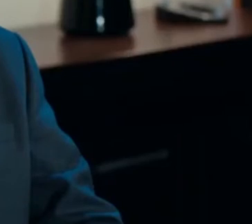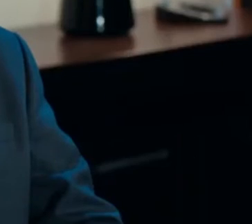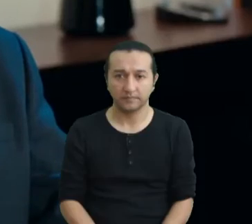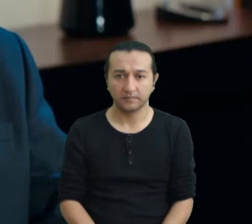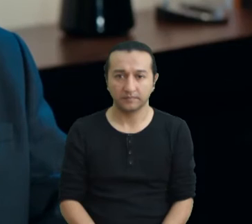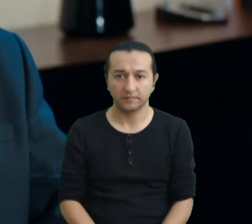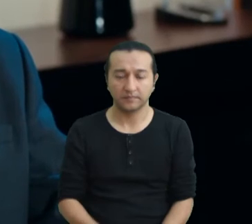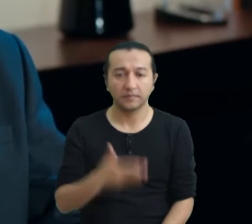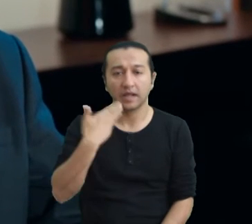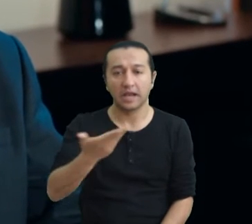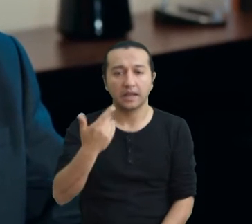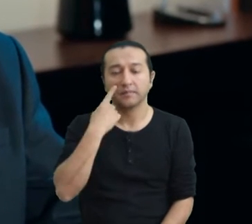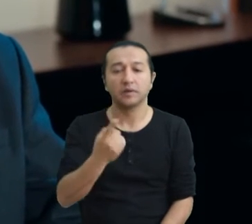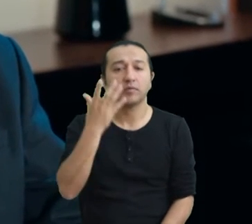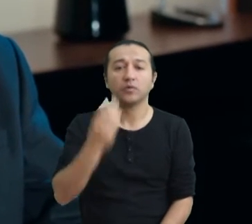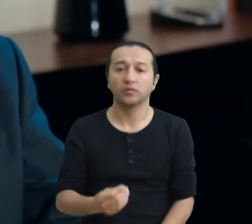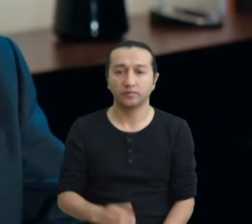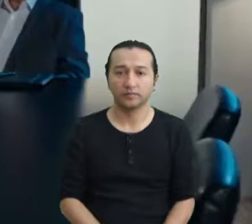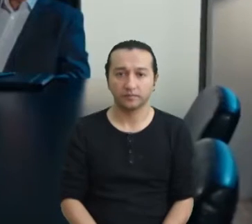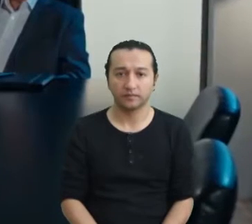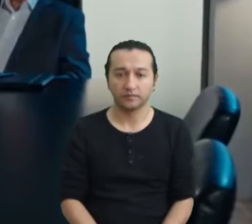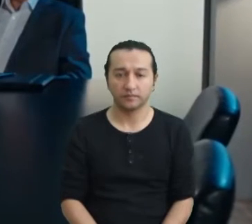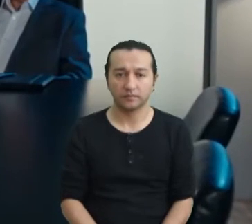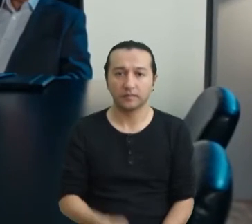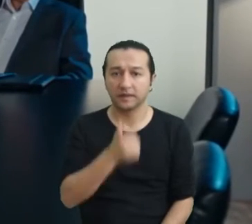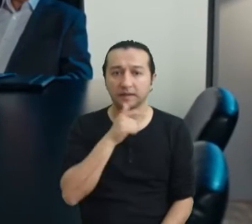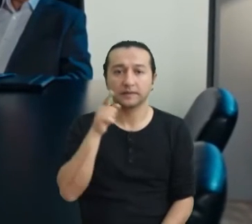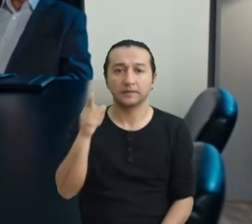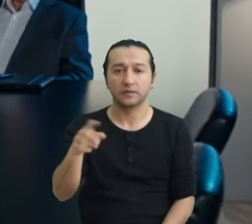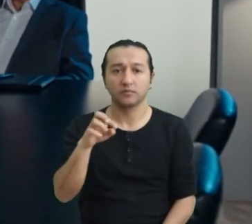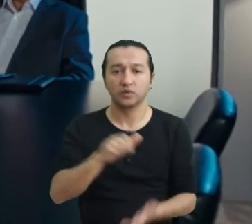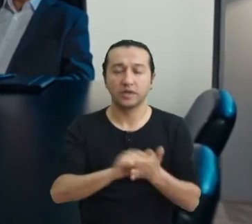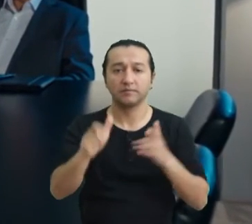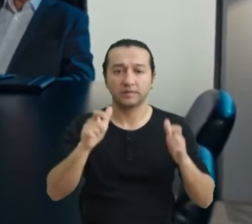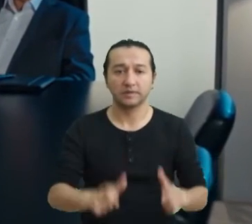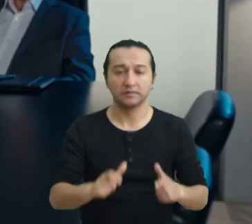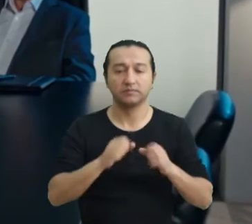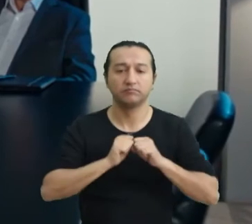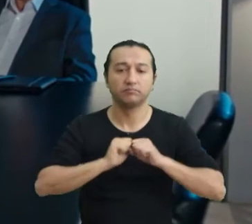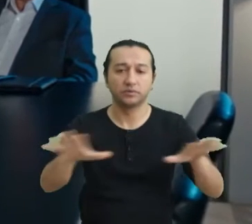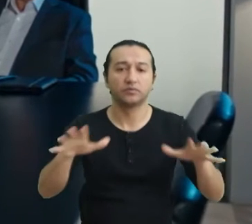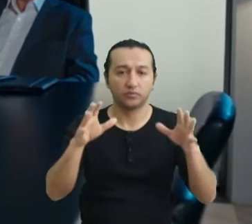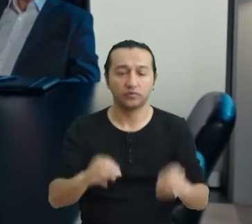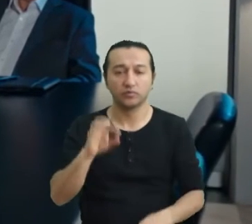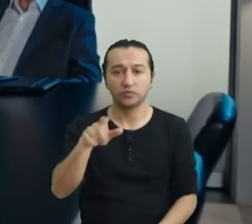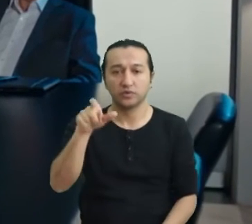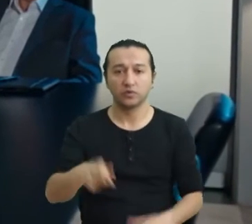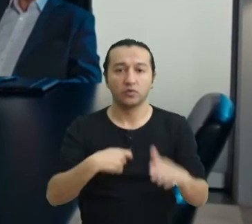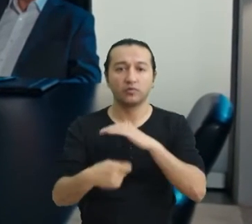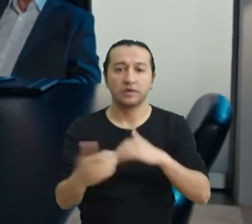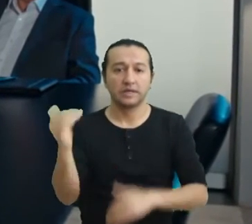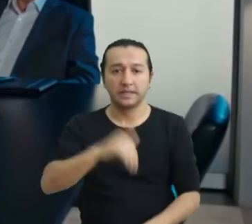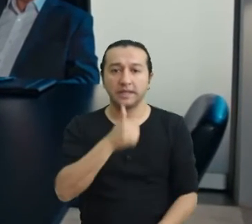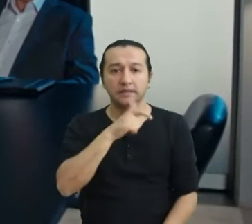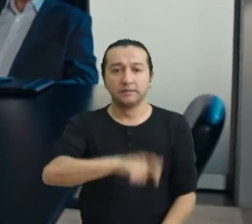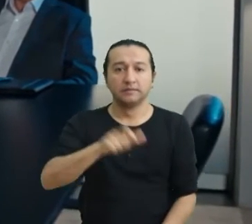bakıştılar. Anlat bakalım. Nasıl oldu bu? Adamlarımı Pusat'ın bütün mekanlarına saldım. Pusat kumarhaneye